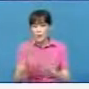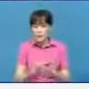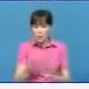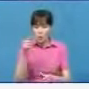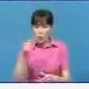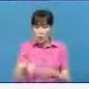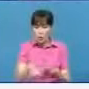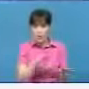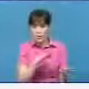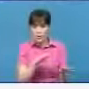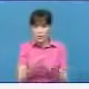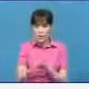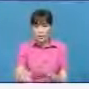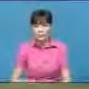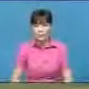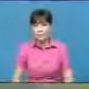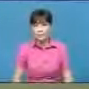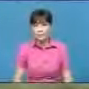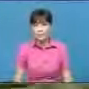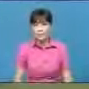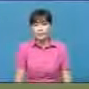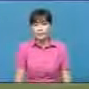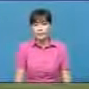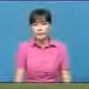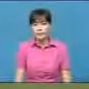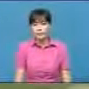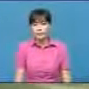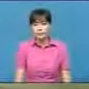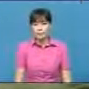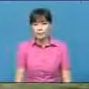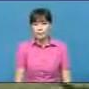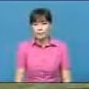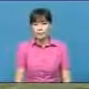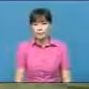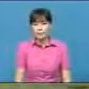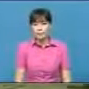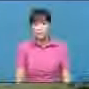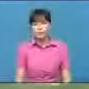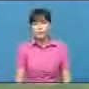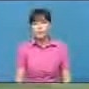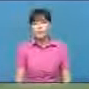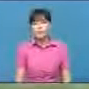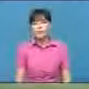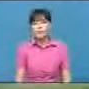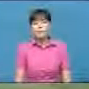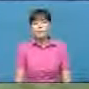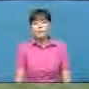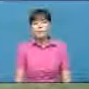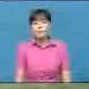шара. Бәйдібек ауданынан Мақсұт Айтжанов, Ерлан Абзалұлы, Олжас Байтуов, оңтүстік ақпарат.